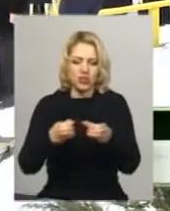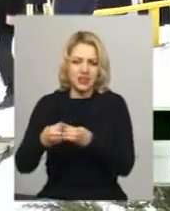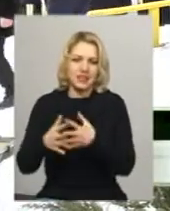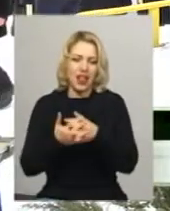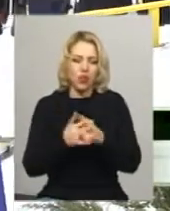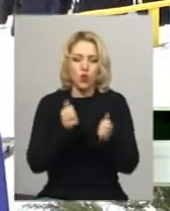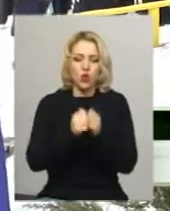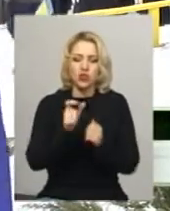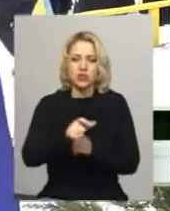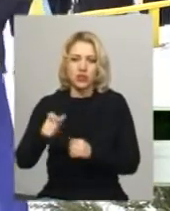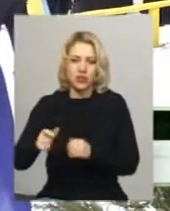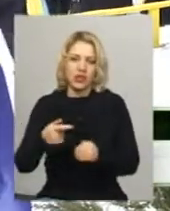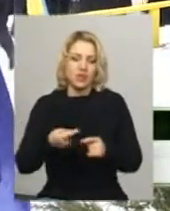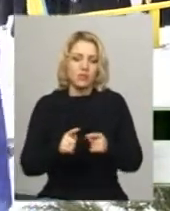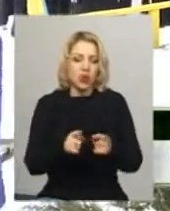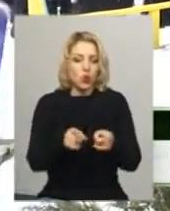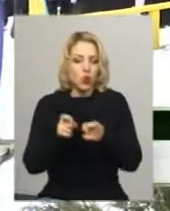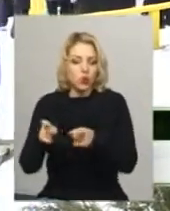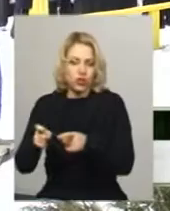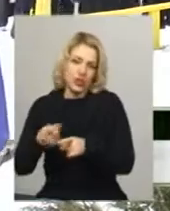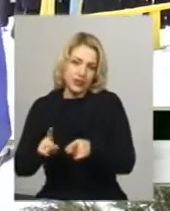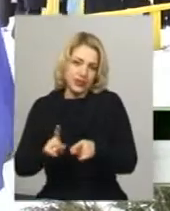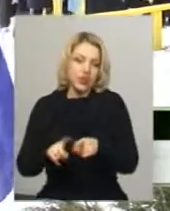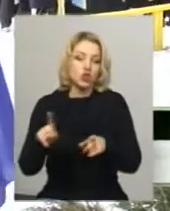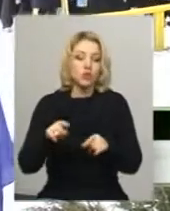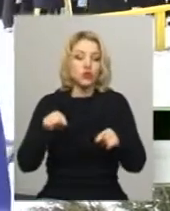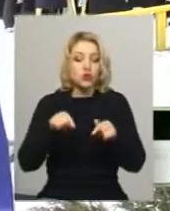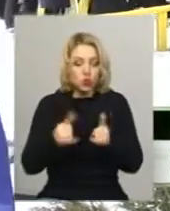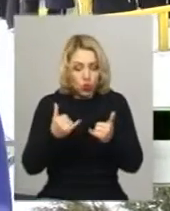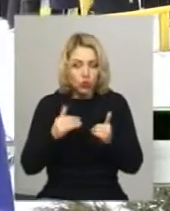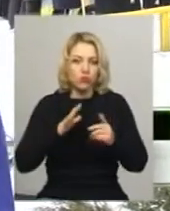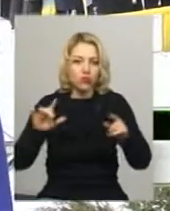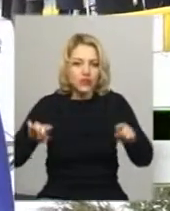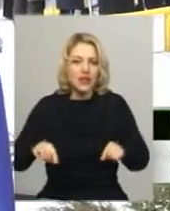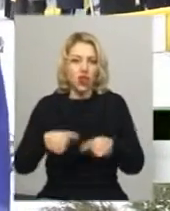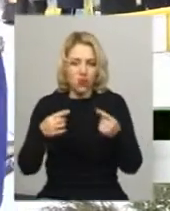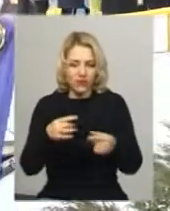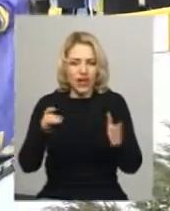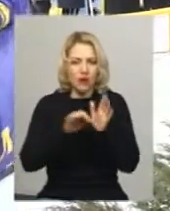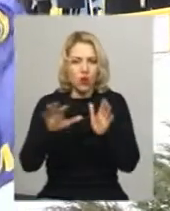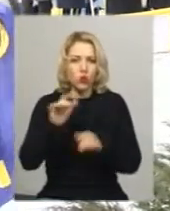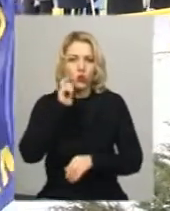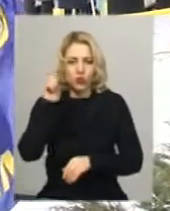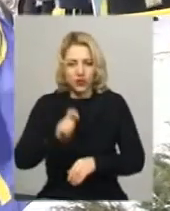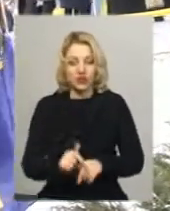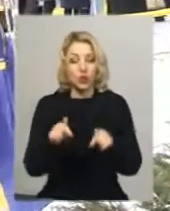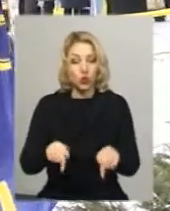кожен житель цієї громади долучився через те, що сьогодні ми встановлювали рекорд України, і